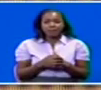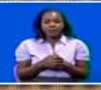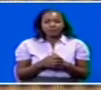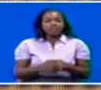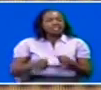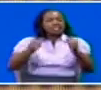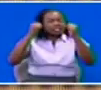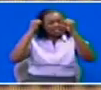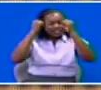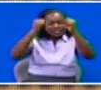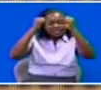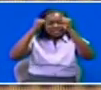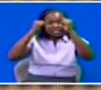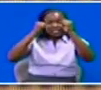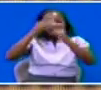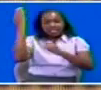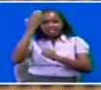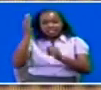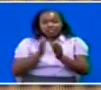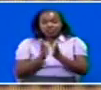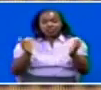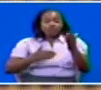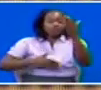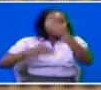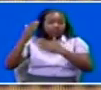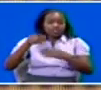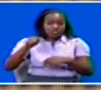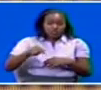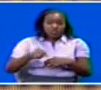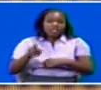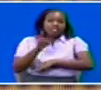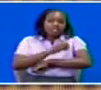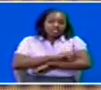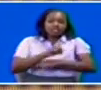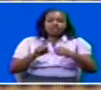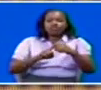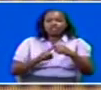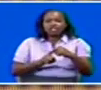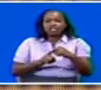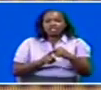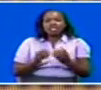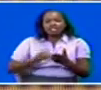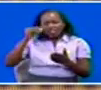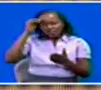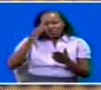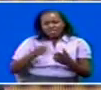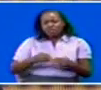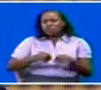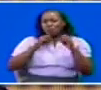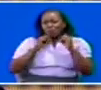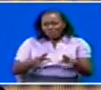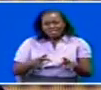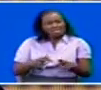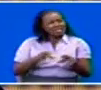Mgomo wa wahadhiri wa vyuo vikuu vya umma umeingia siku yake ya sita hii leo, huku wanafunzi wakielezea hasara wanayoipata kutokana na mgomo